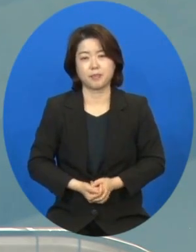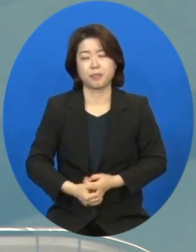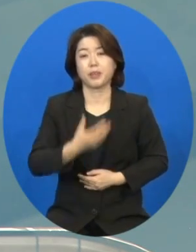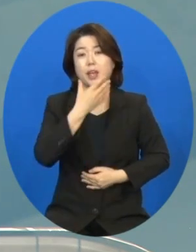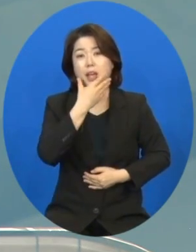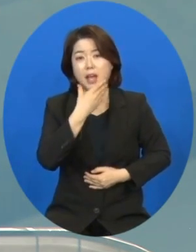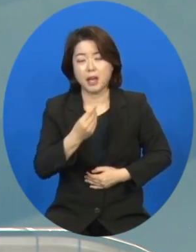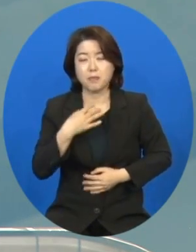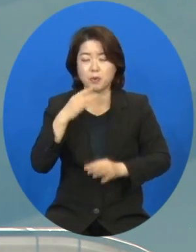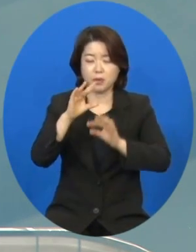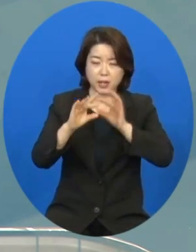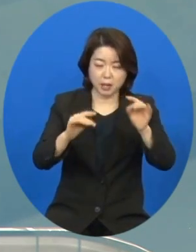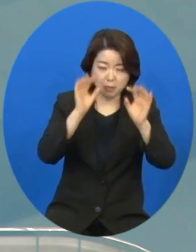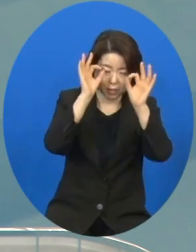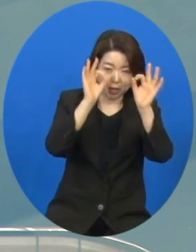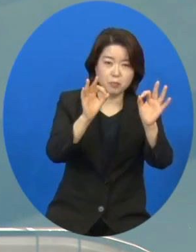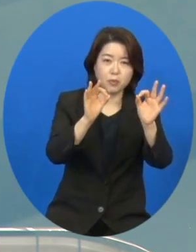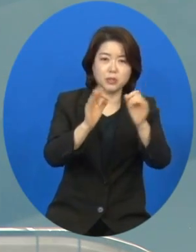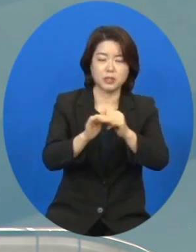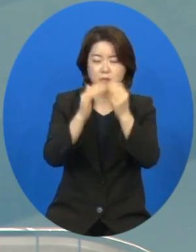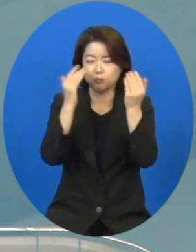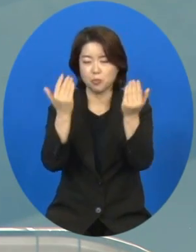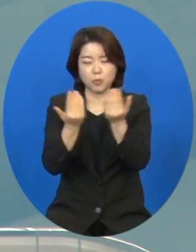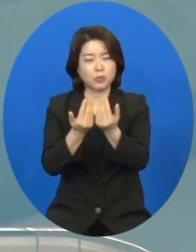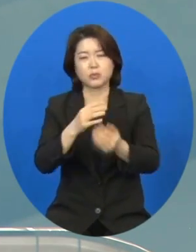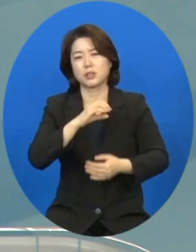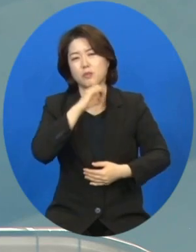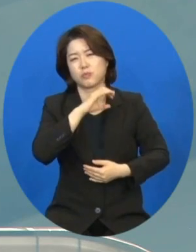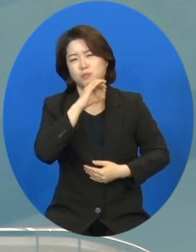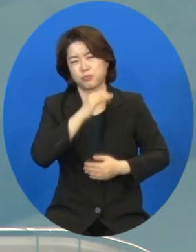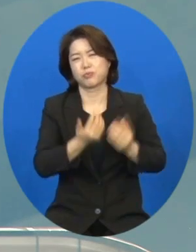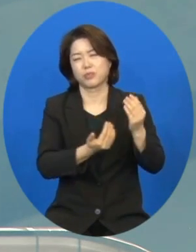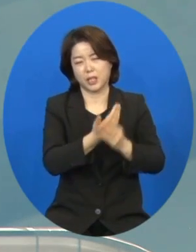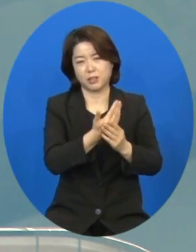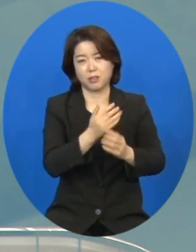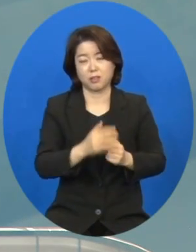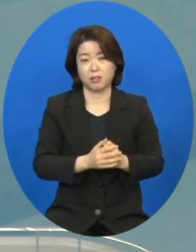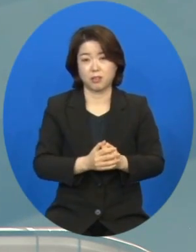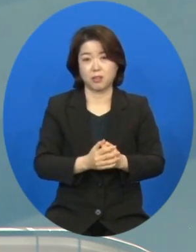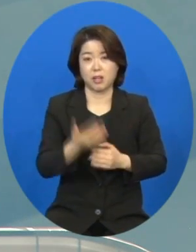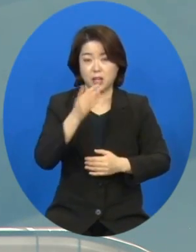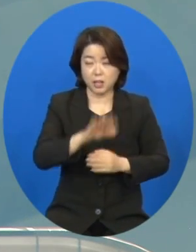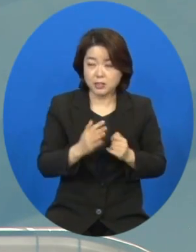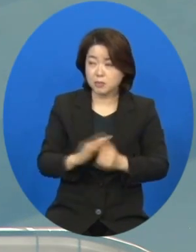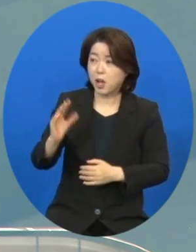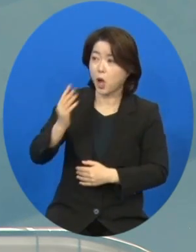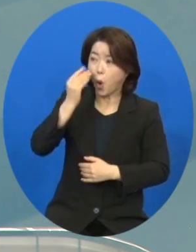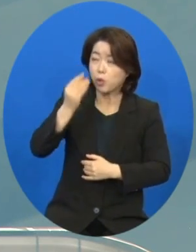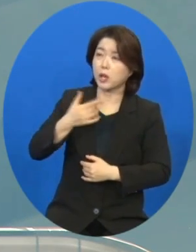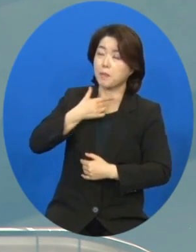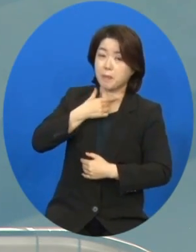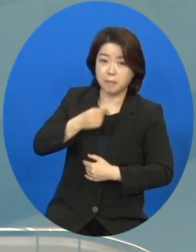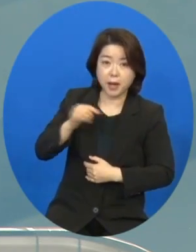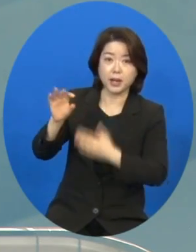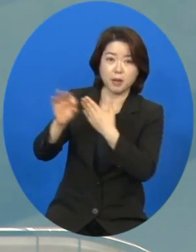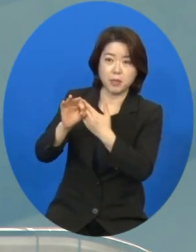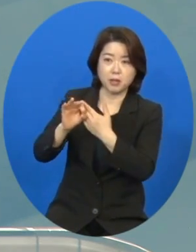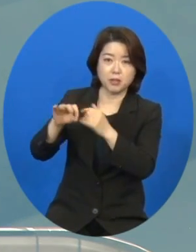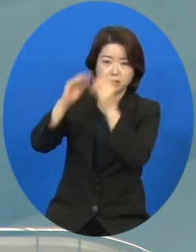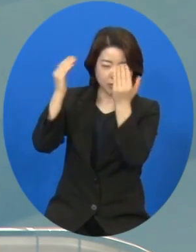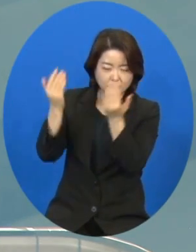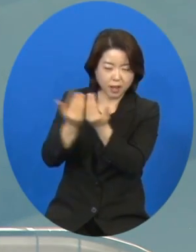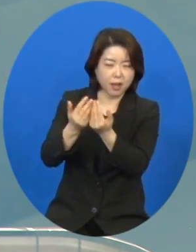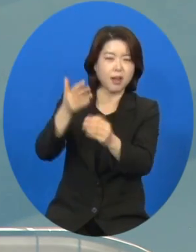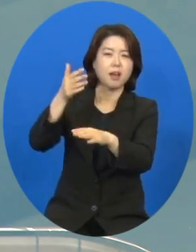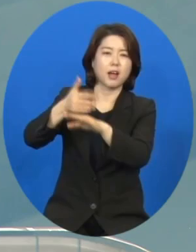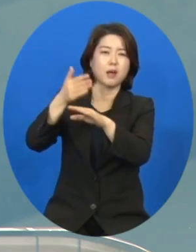행복을 갈망하다 보니 모든 게 다 불평이에요. 거룩함을 갈망하다 보니 모든 게 다